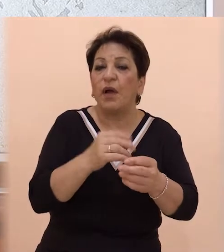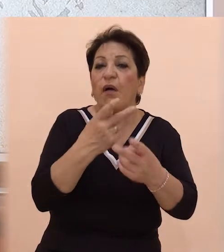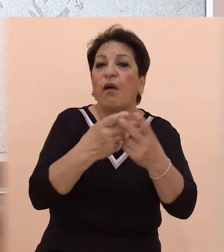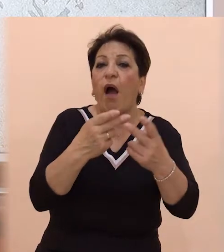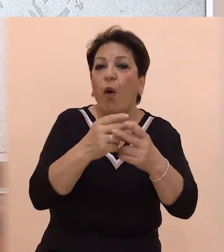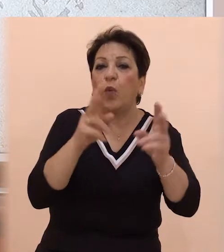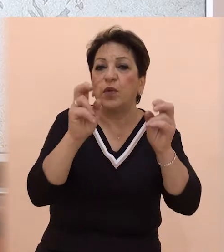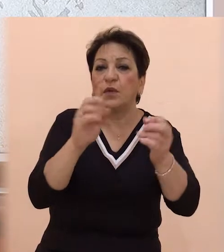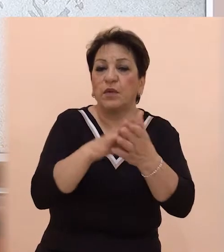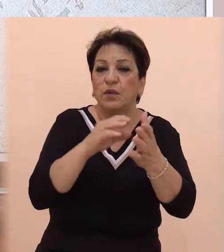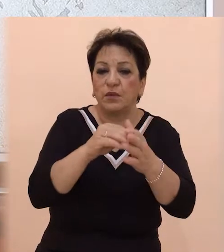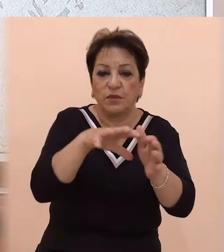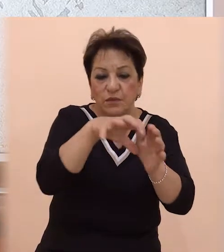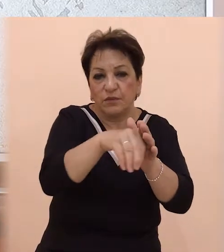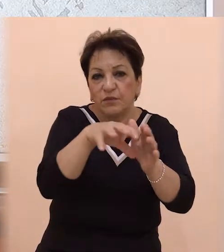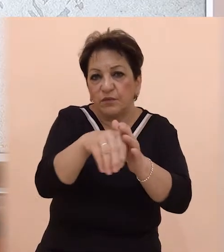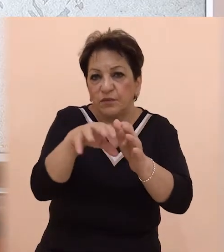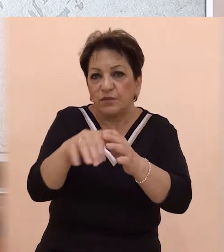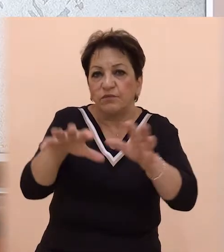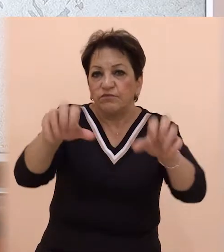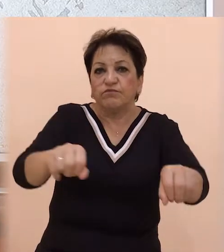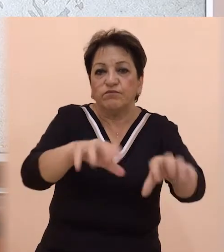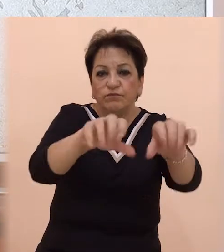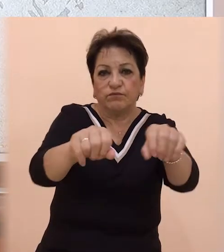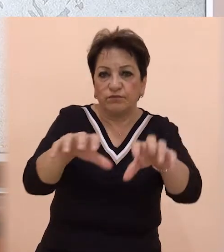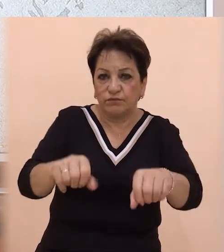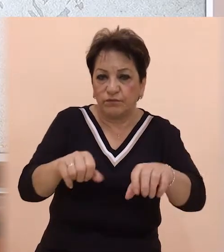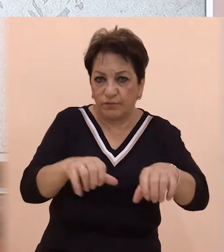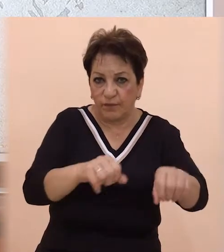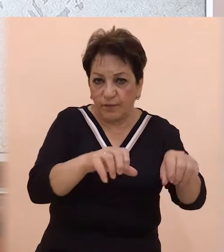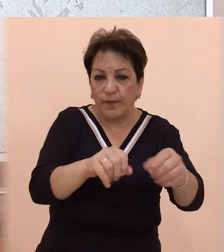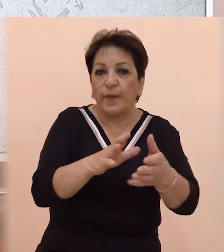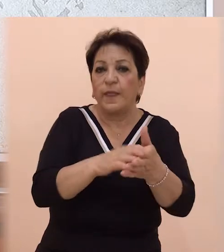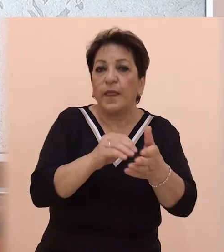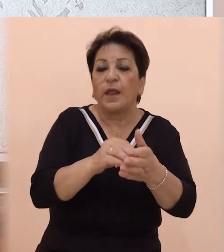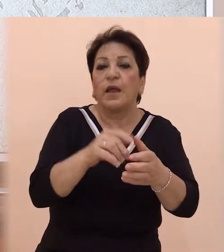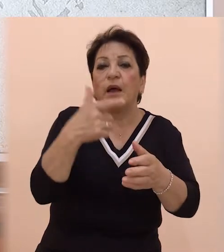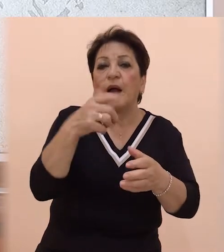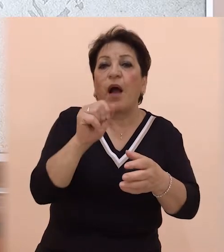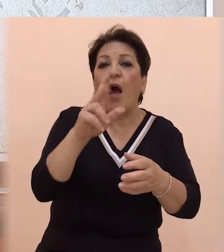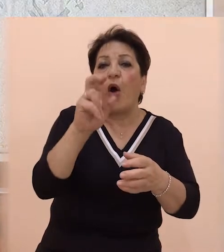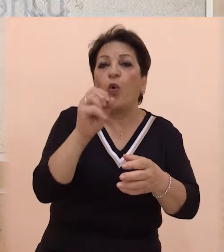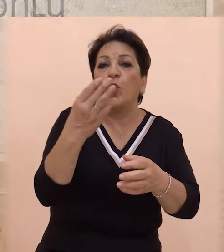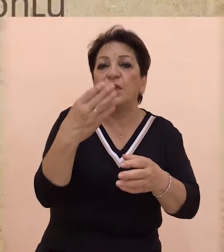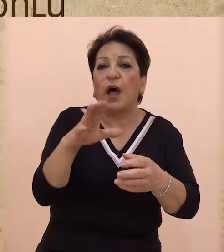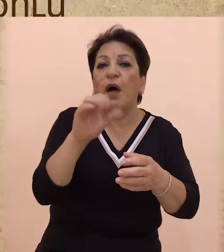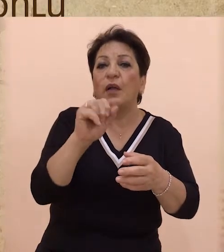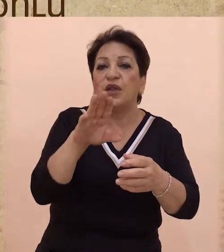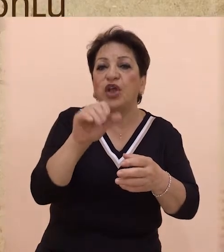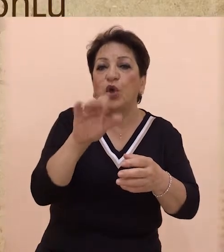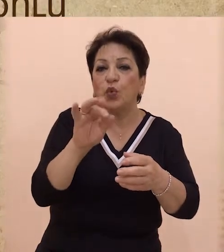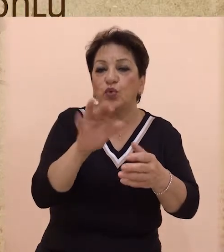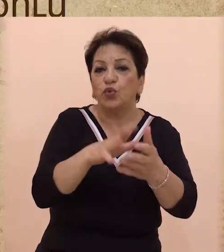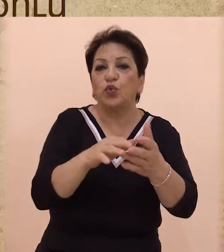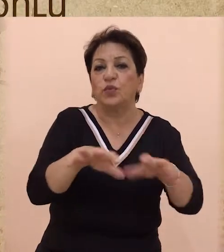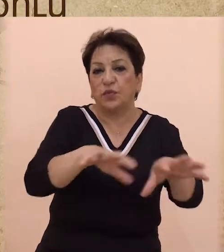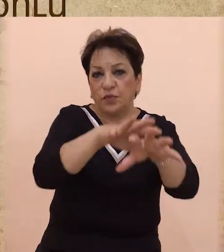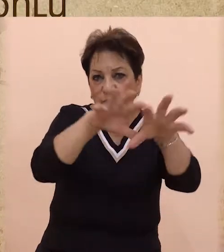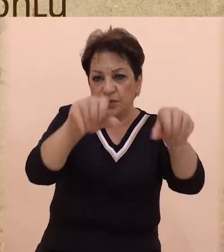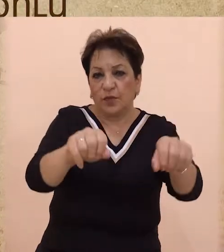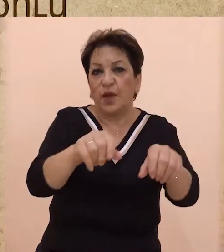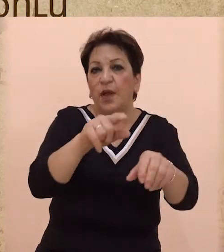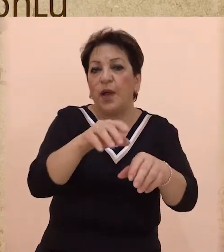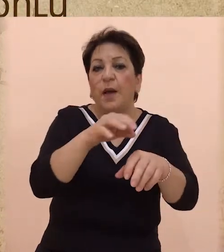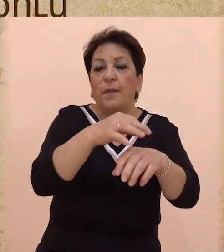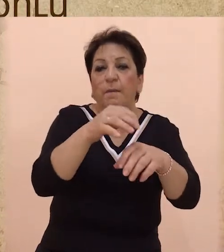միջոցով։ Սկսվեց եվրոպայում մրցակցությունը գաղութատիրության համար։ գաղութացվող